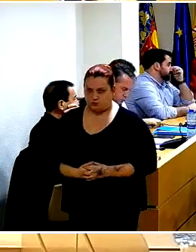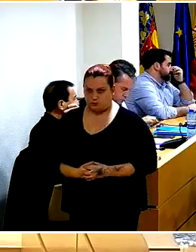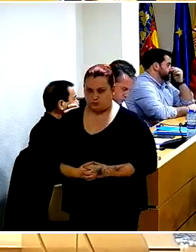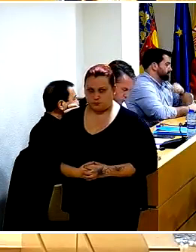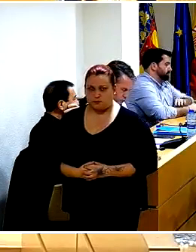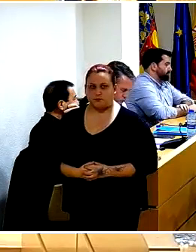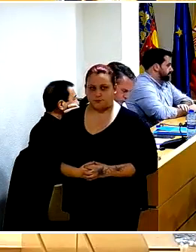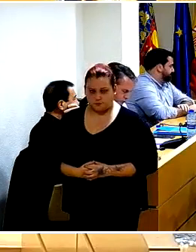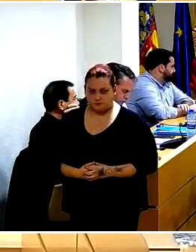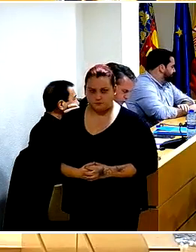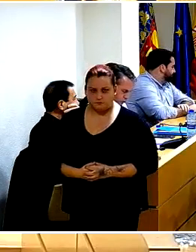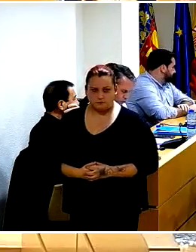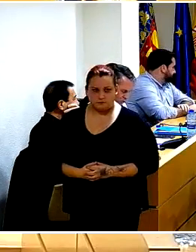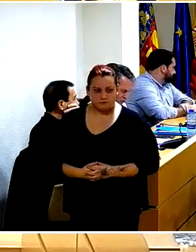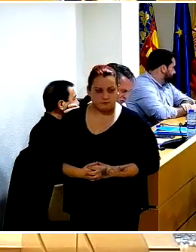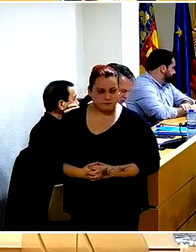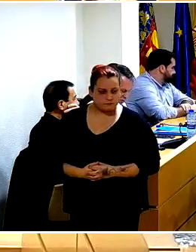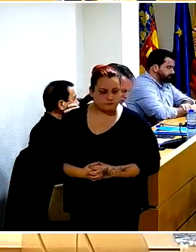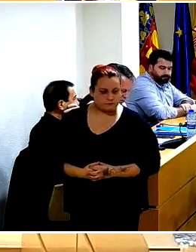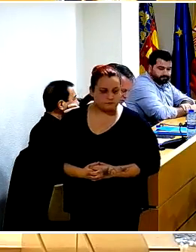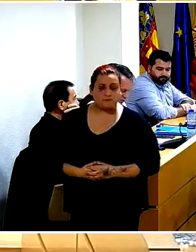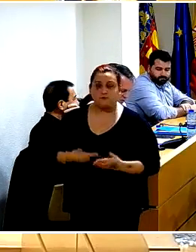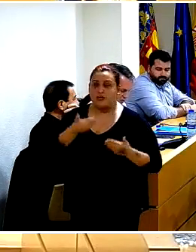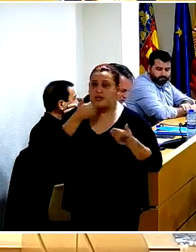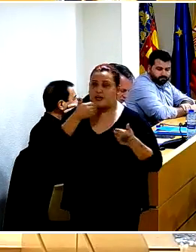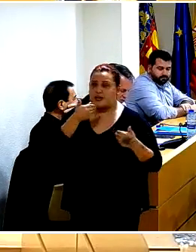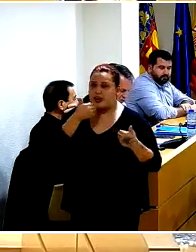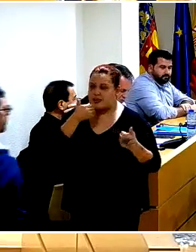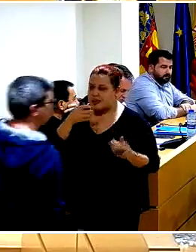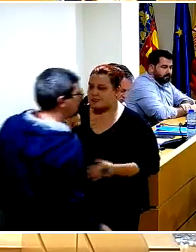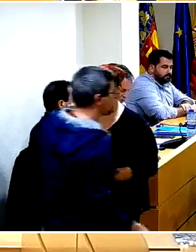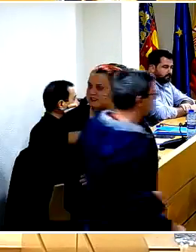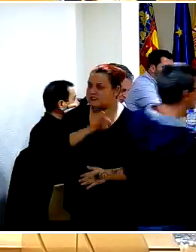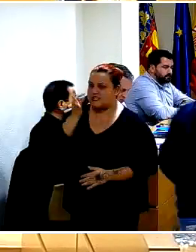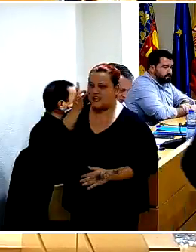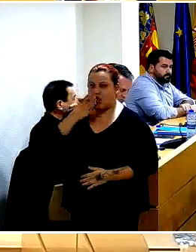Vale, pues, Peval, per a comentar. Sí, moltes gràcies, senyora alcaldessa. Vaig a repetir